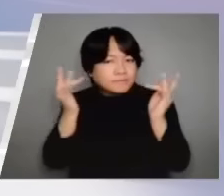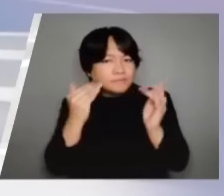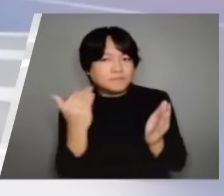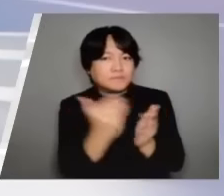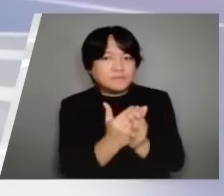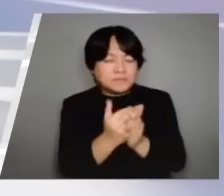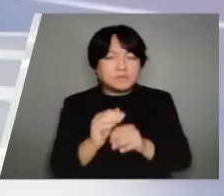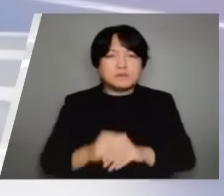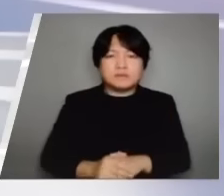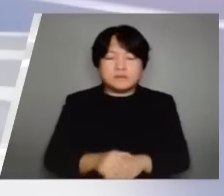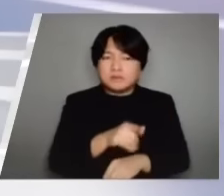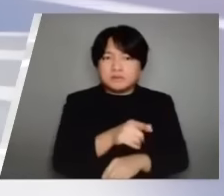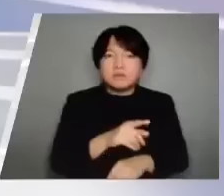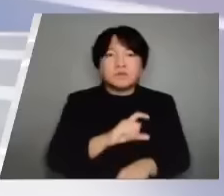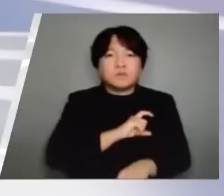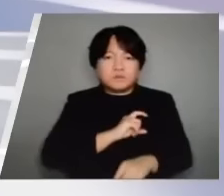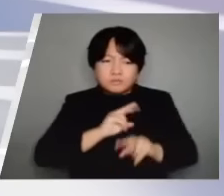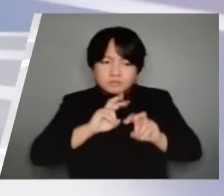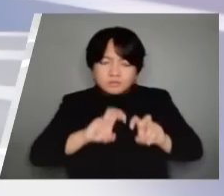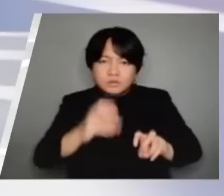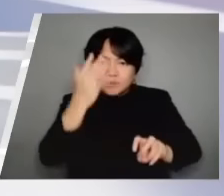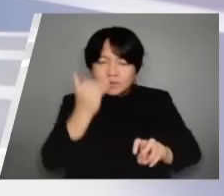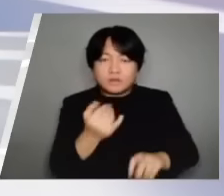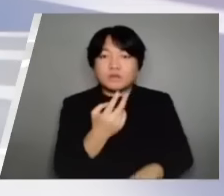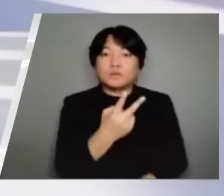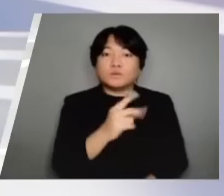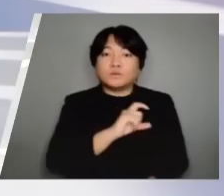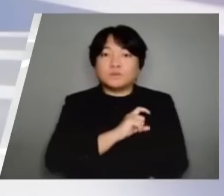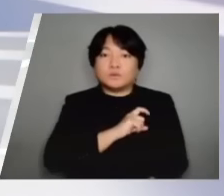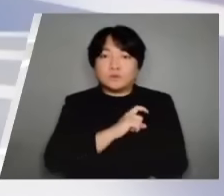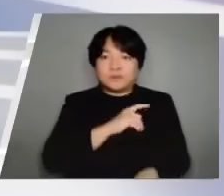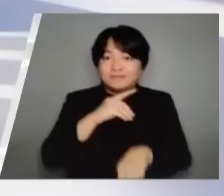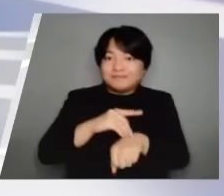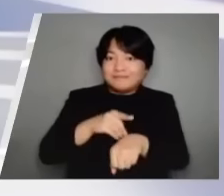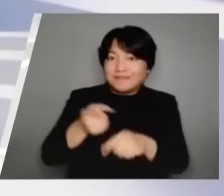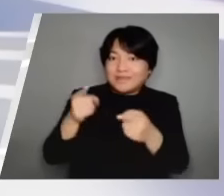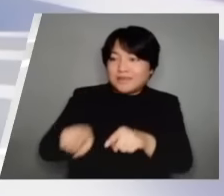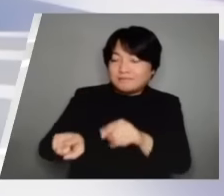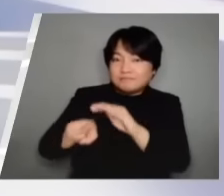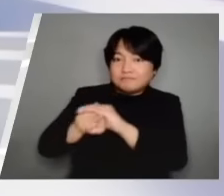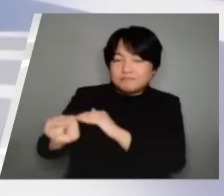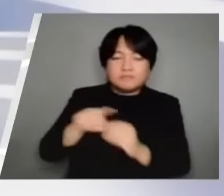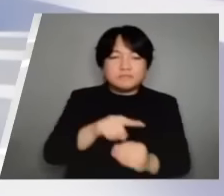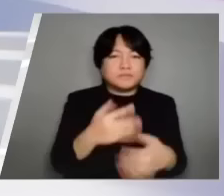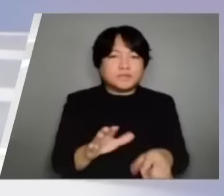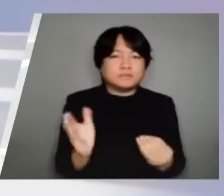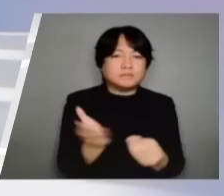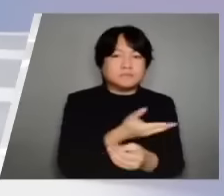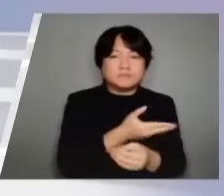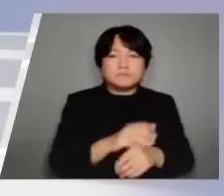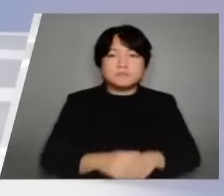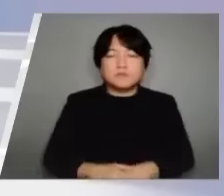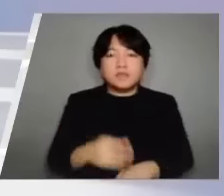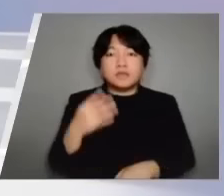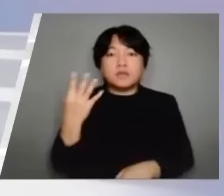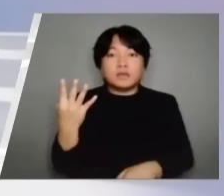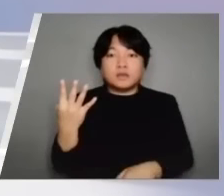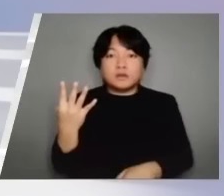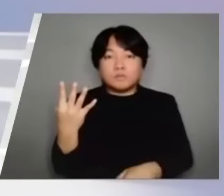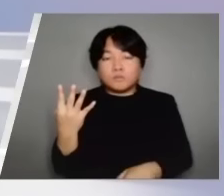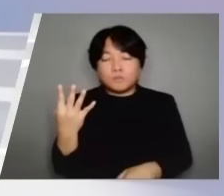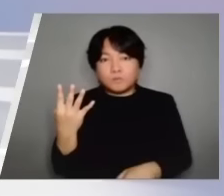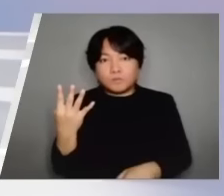tinanggal na sa pwesto ang dalawang pulis na naka-duty nng naganap ang pagtakas patuloy namang tinutugis ang apat pang pugante